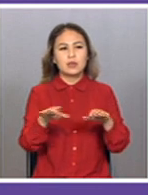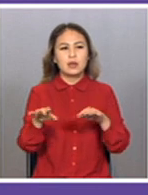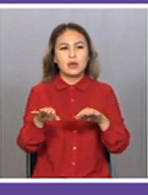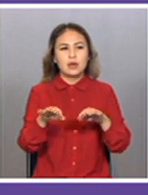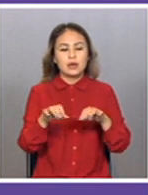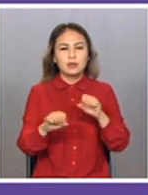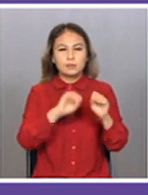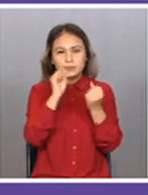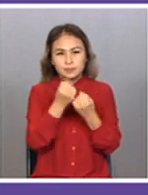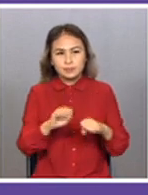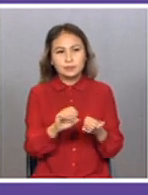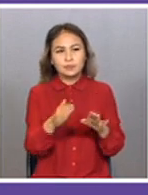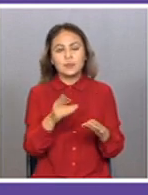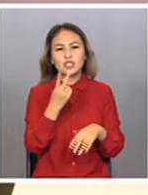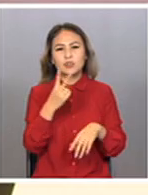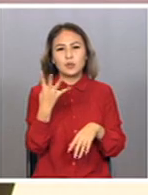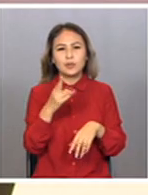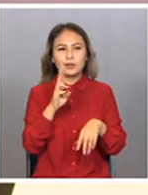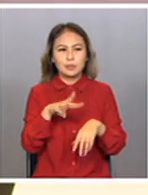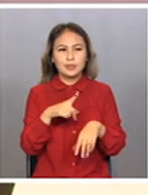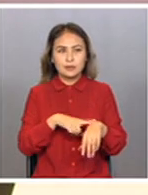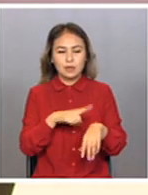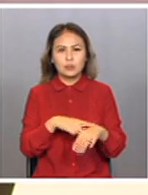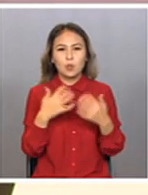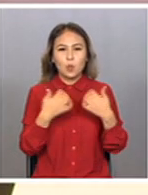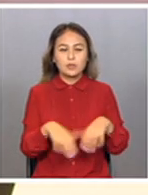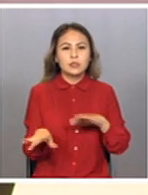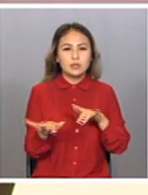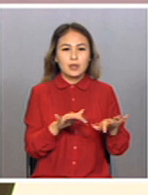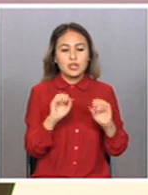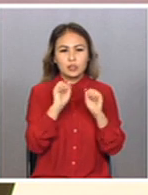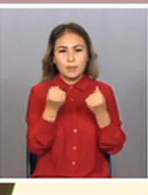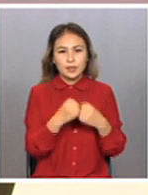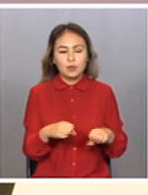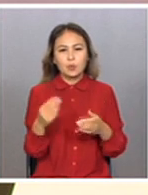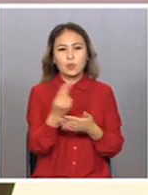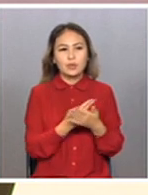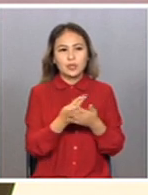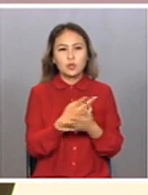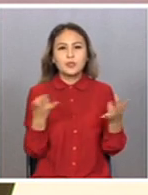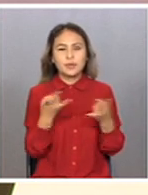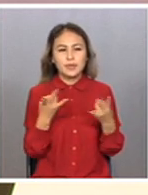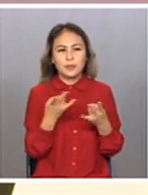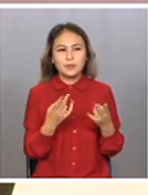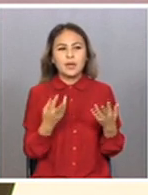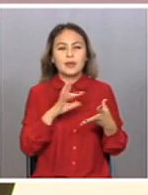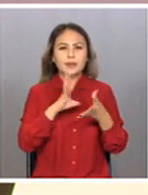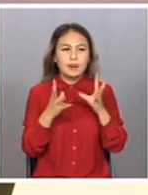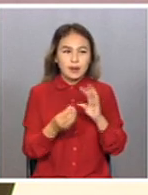сағатына 24 км. Осы аталған қозғалыс жылдамдығын өрнектеуіміз керек.